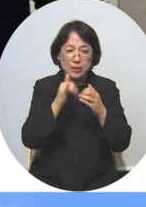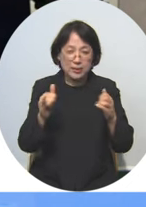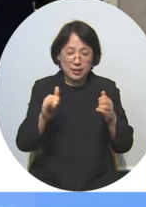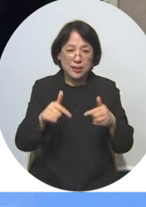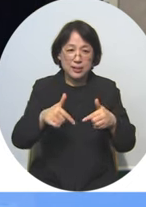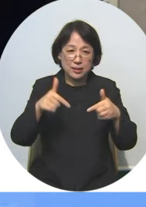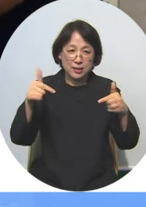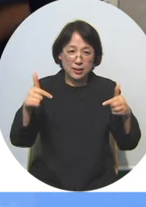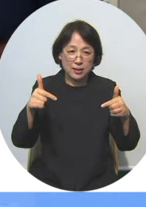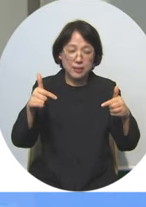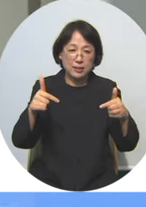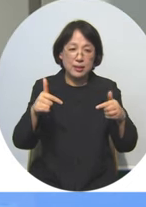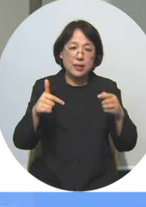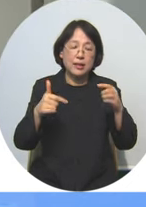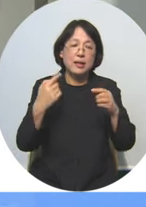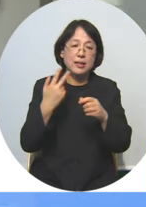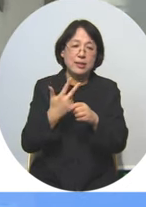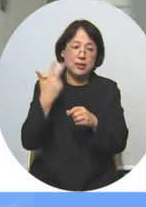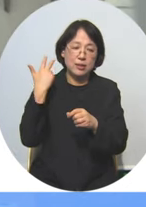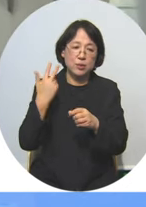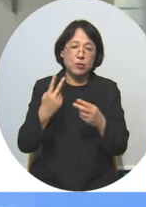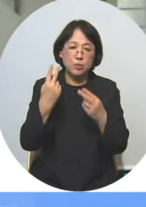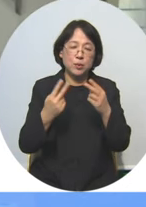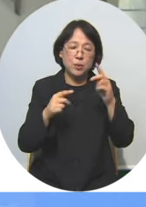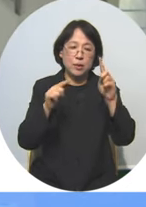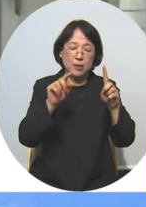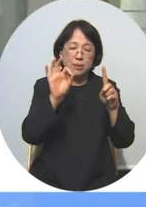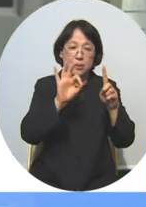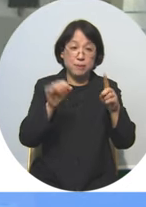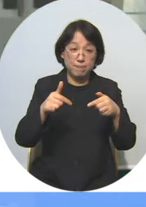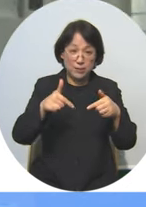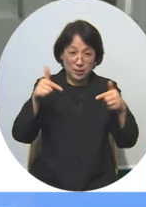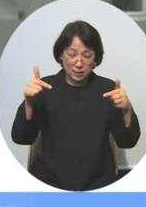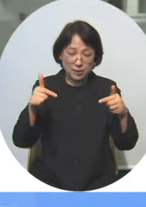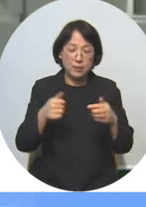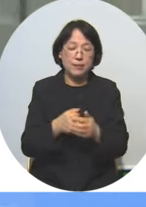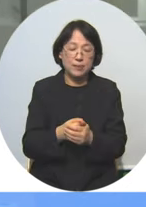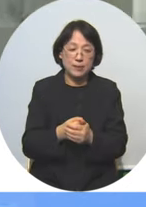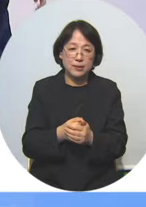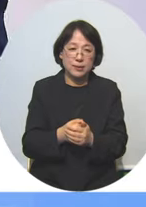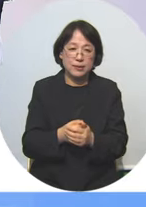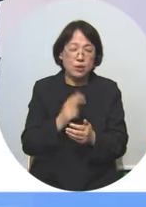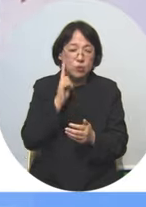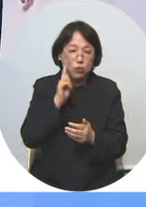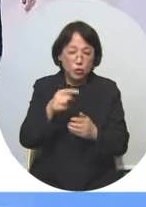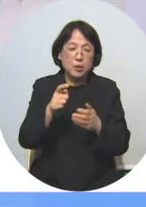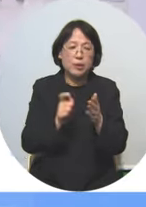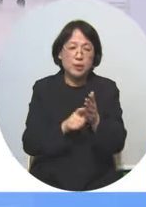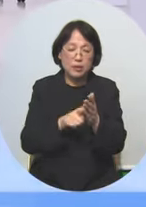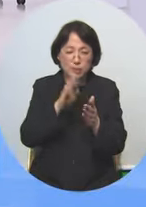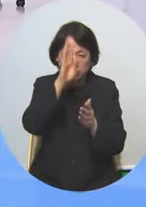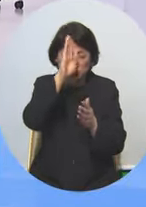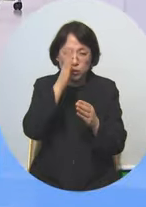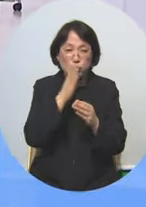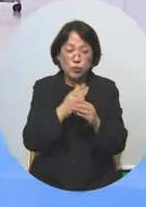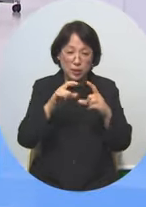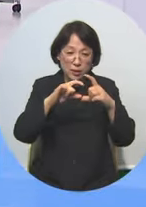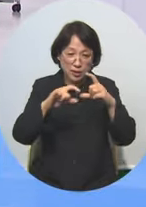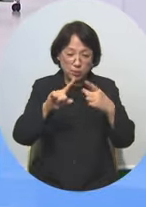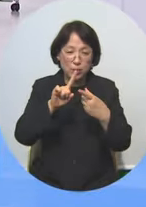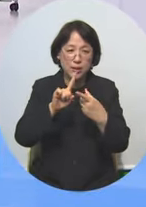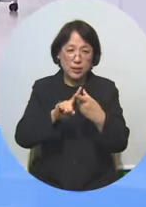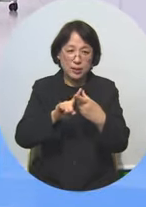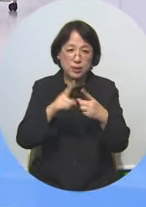7,093명으로 전주 대비 1% 증가했습니다. 한편 27개 중증 응급질환 중 일부 질환에 대해 진료